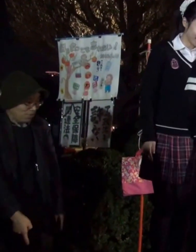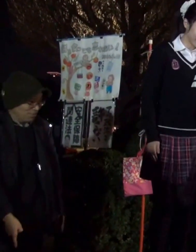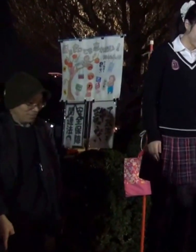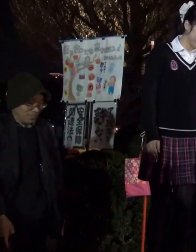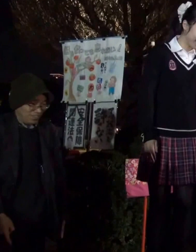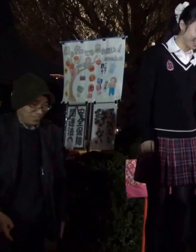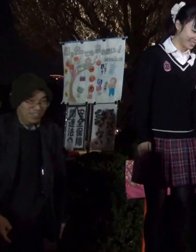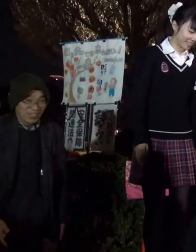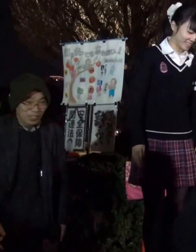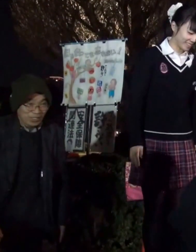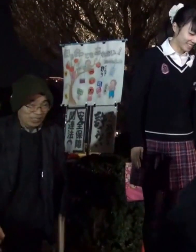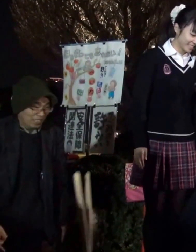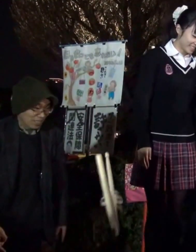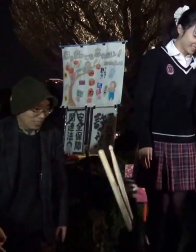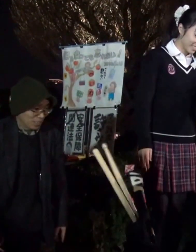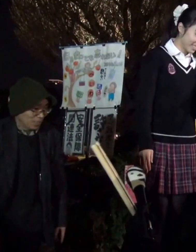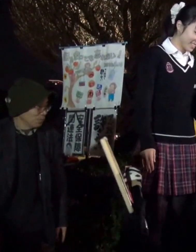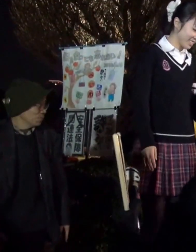らに前。